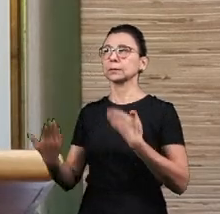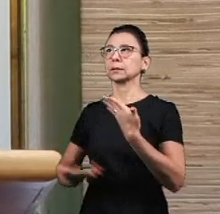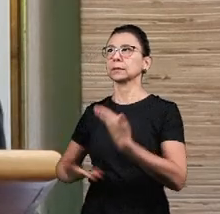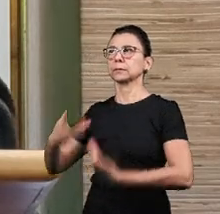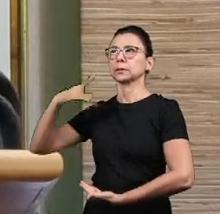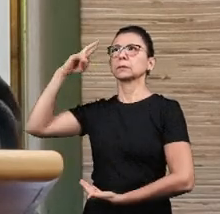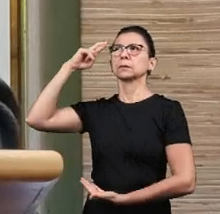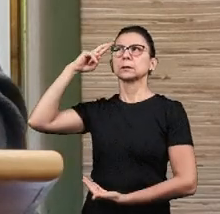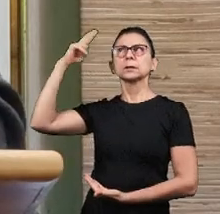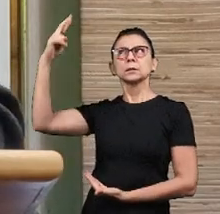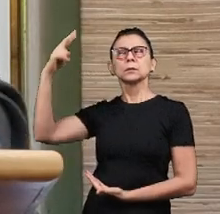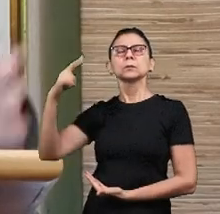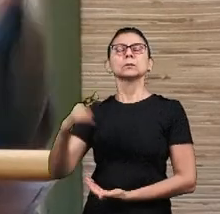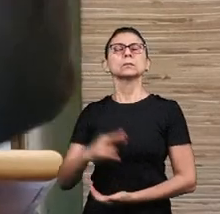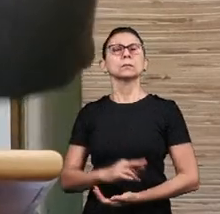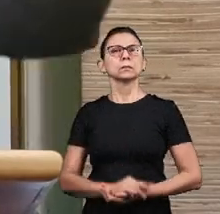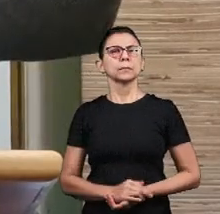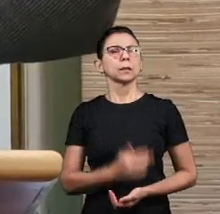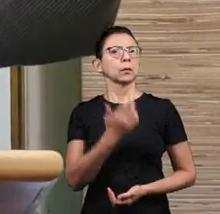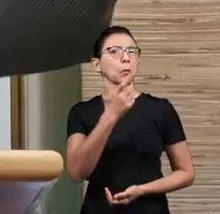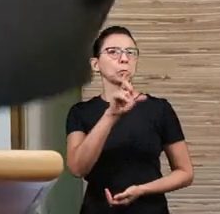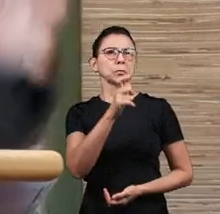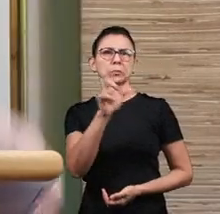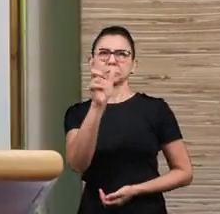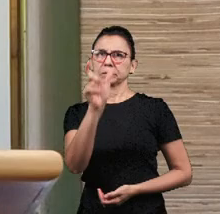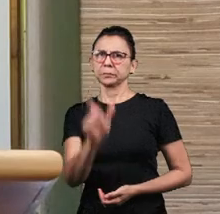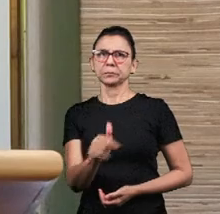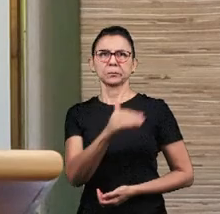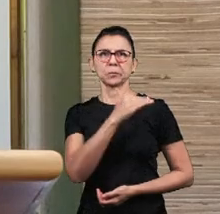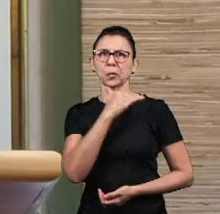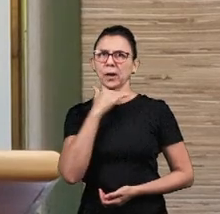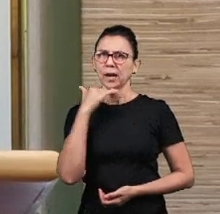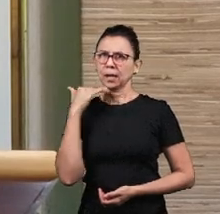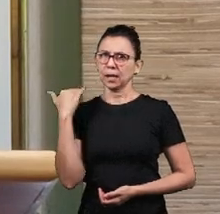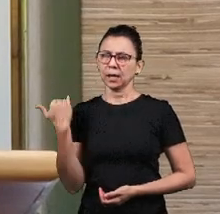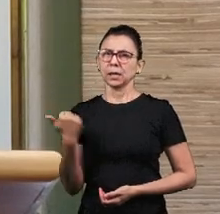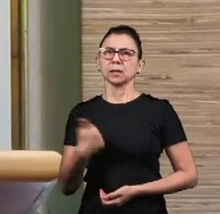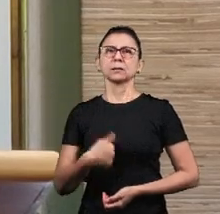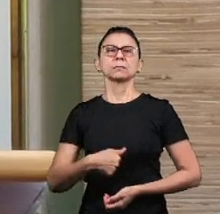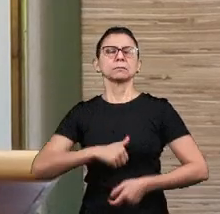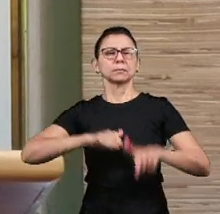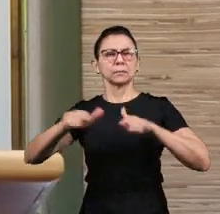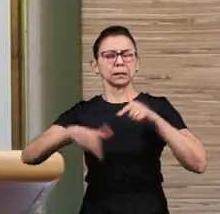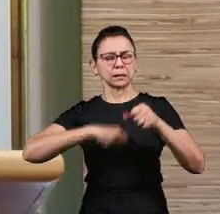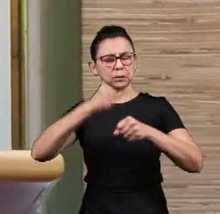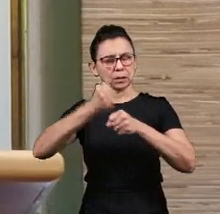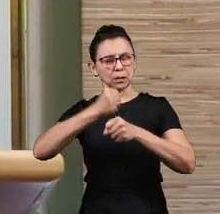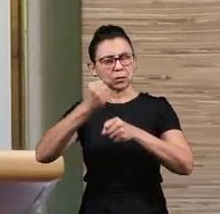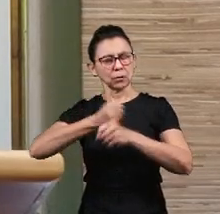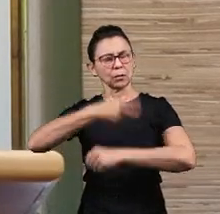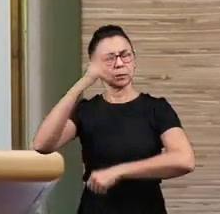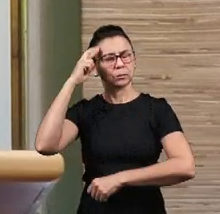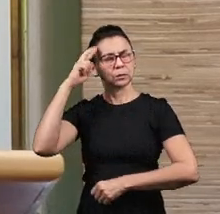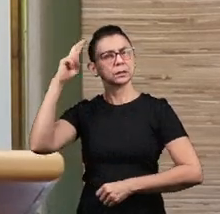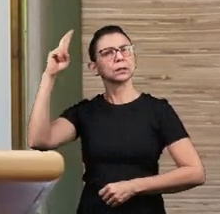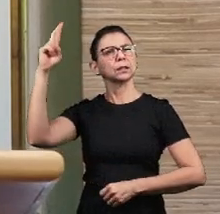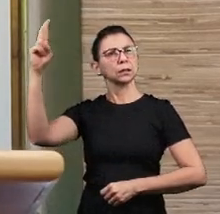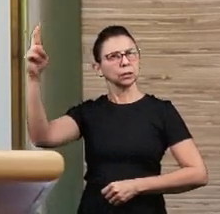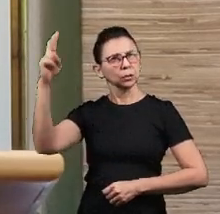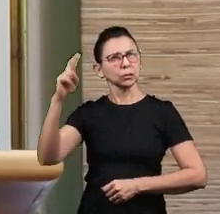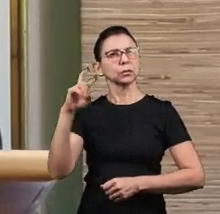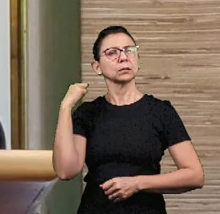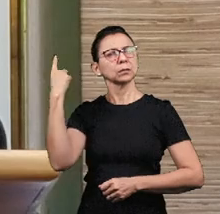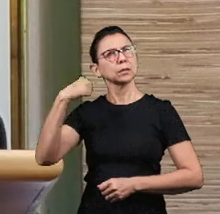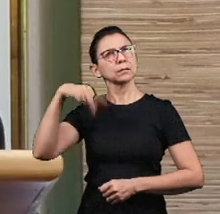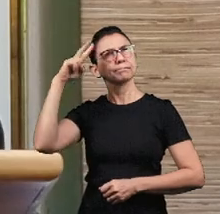le Seigneur. Et même ceux qui sont partis en laissant une marque. Et nous glorifions à Dieu pour ces vies qui sont